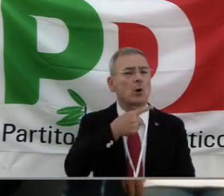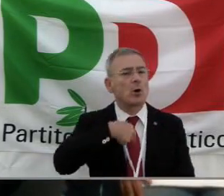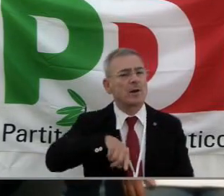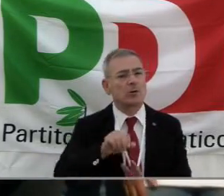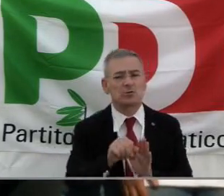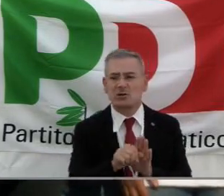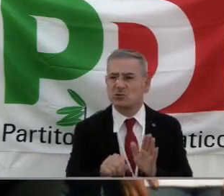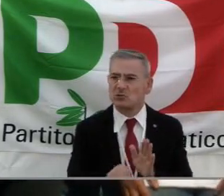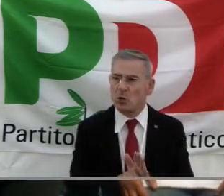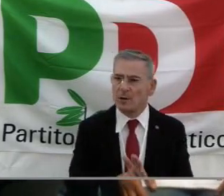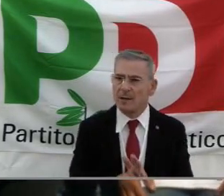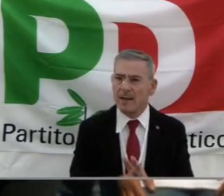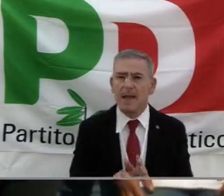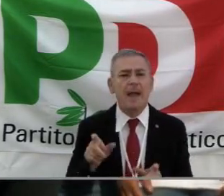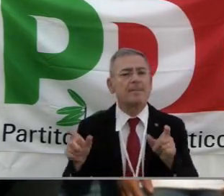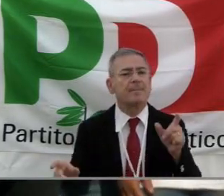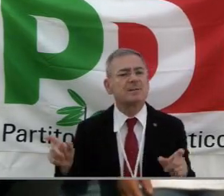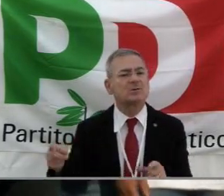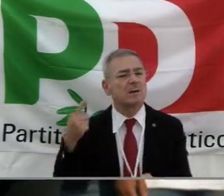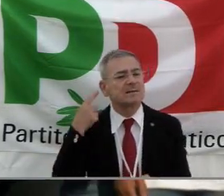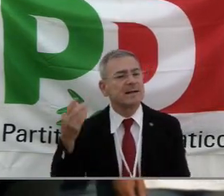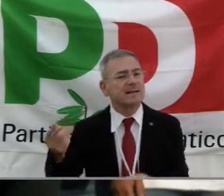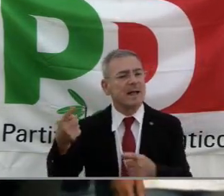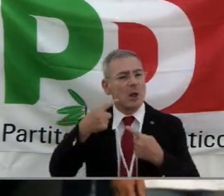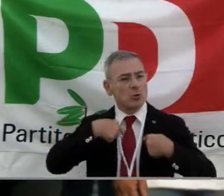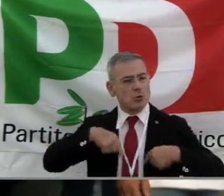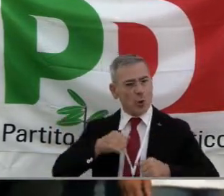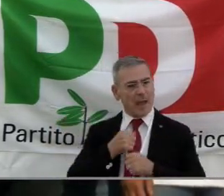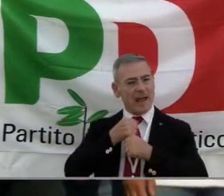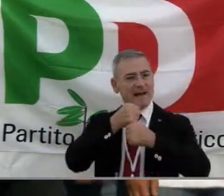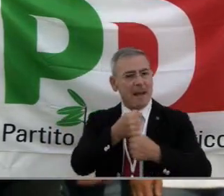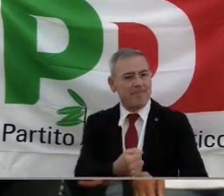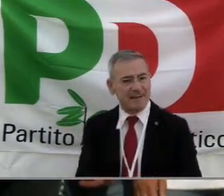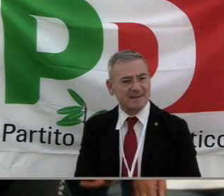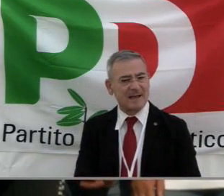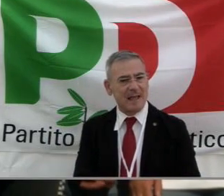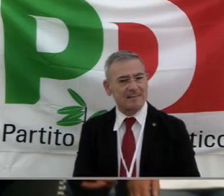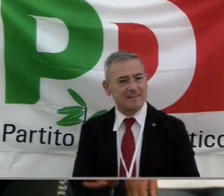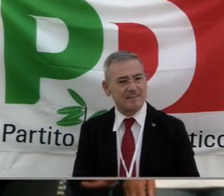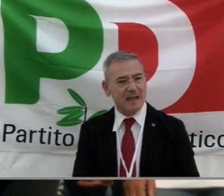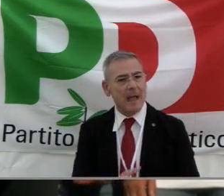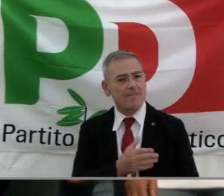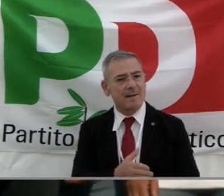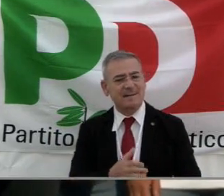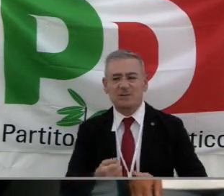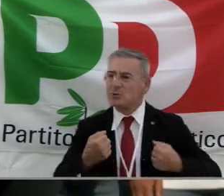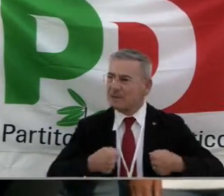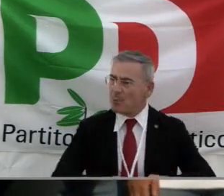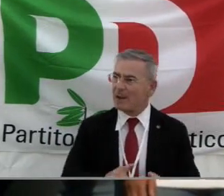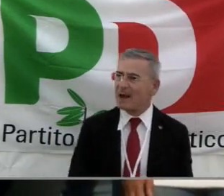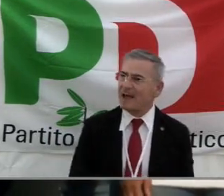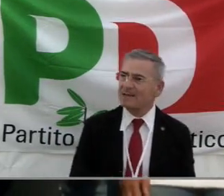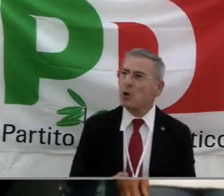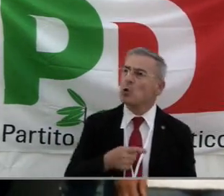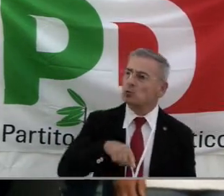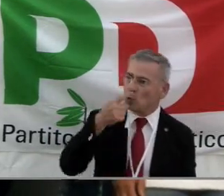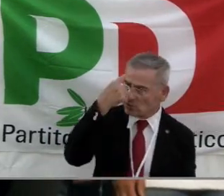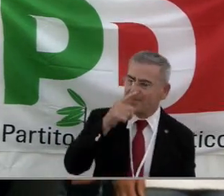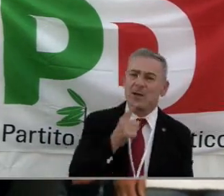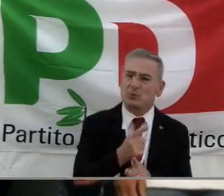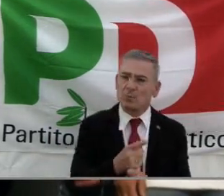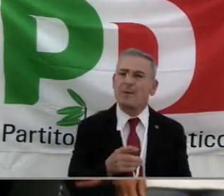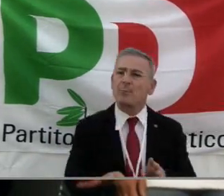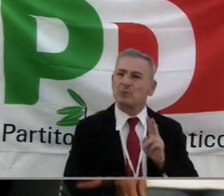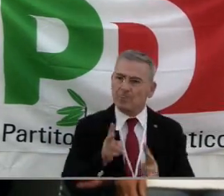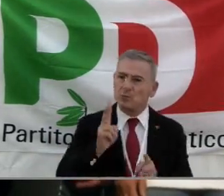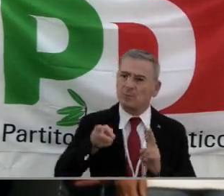queste persone si sentano rappresentate dall'impegno del Partito Democratico. Sappiamo che dobbiamo fare di più e meglio anche su